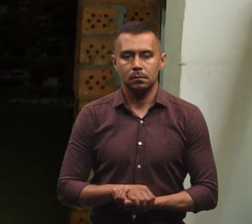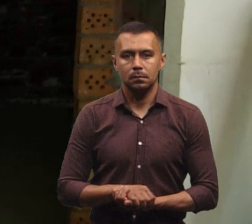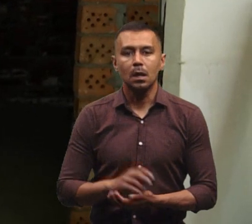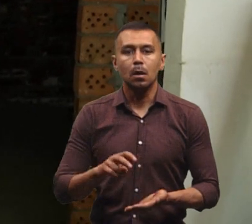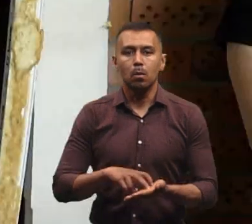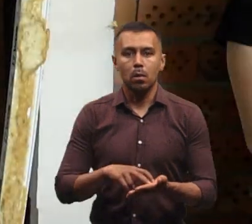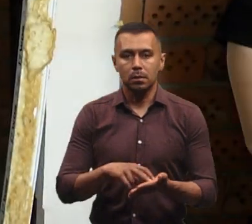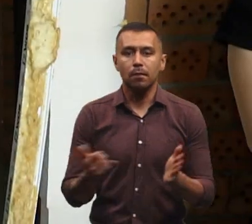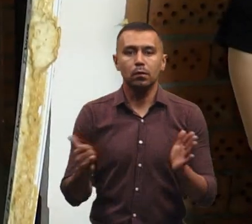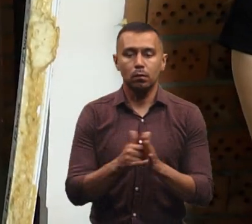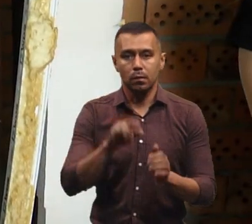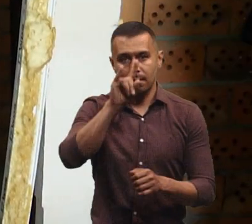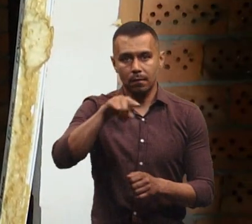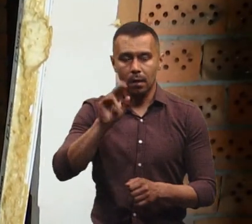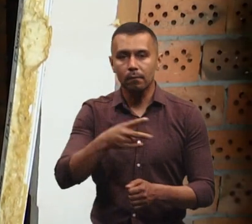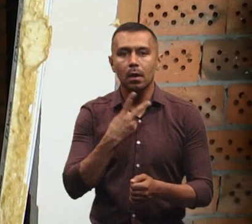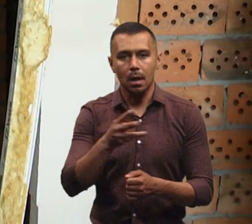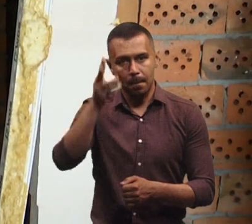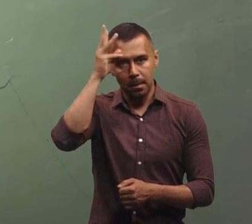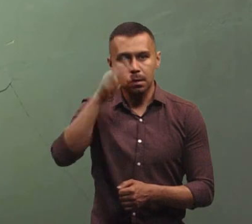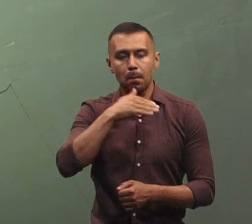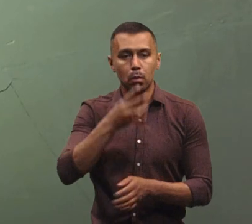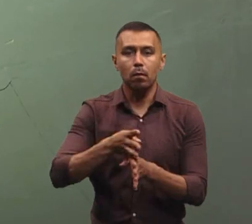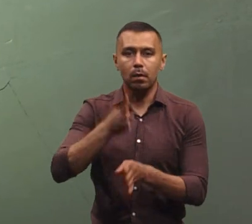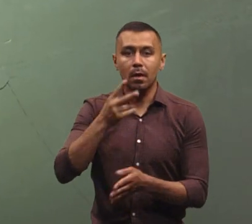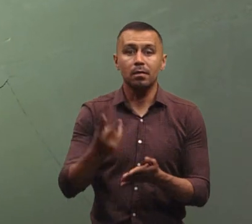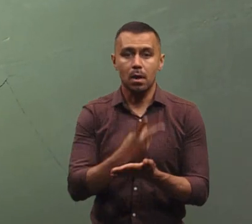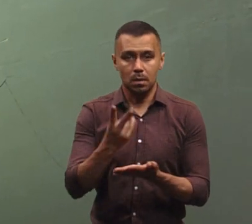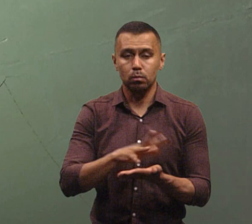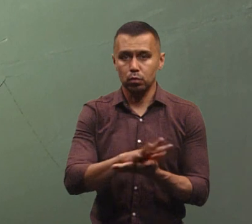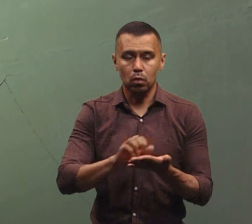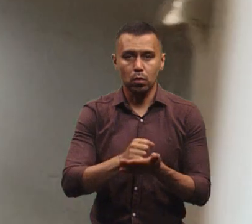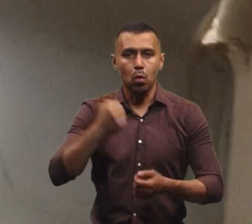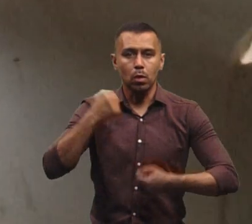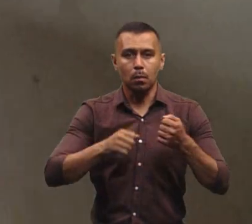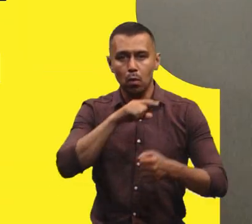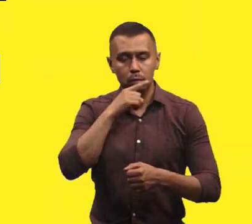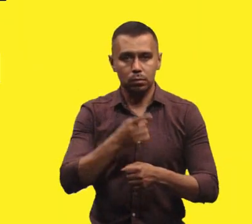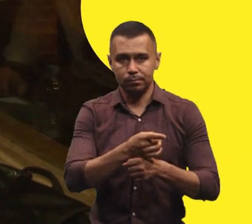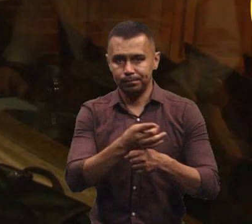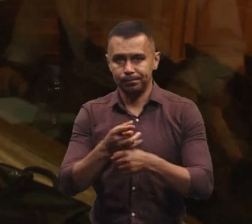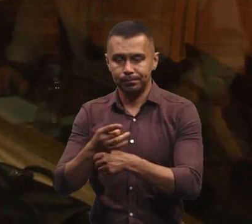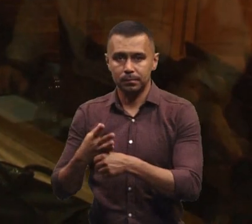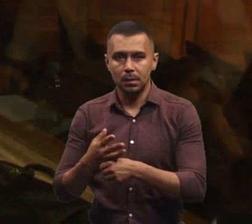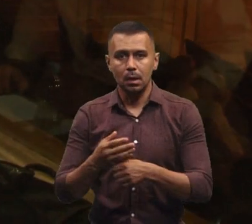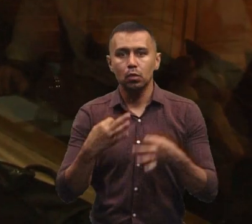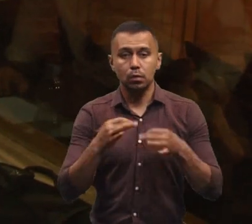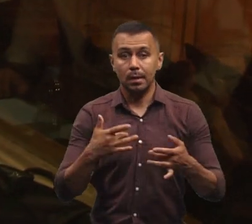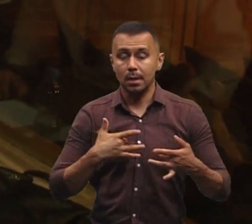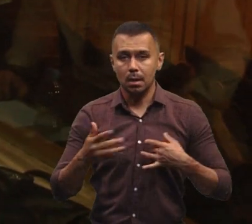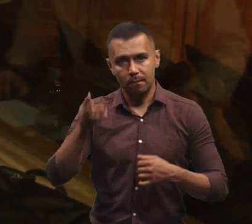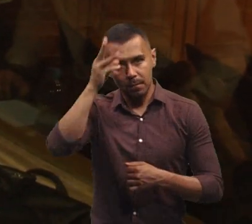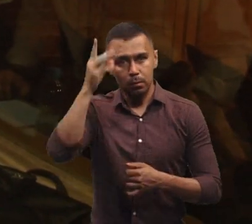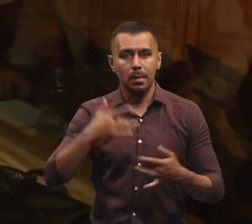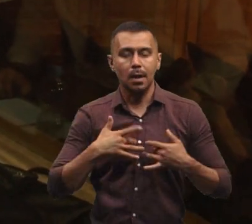Бояться встановлювати вікна. Як виглядає Хмельницька багатоповерхівка, двічі пошкоджена ударами російської армії. Доступний театр. У